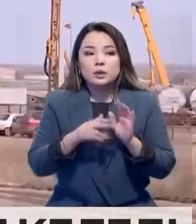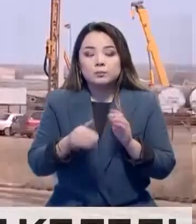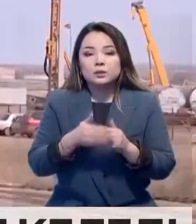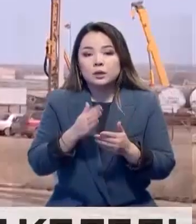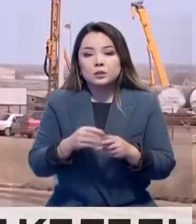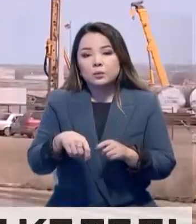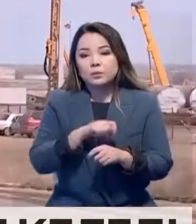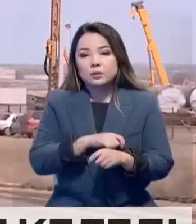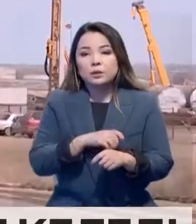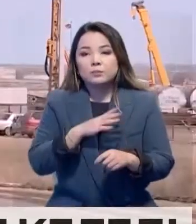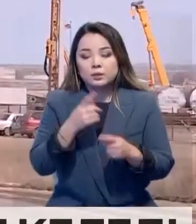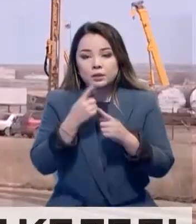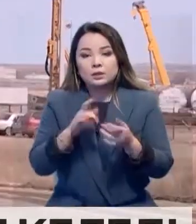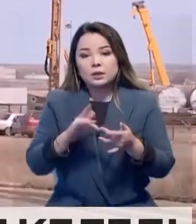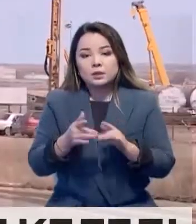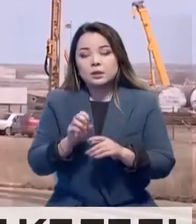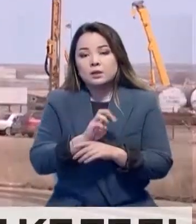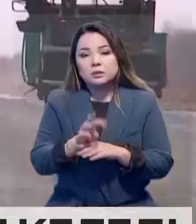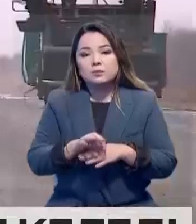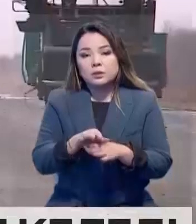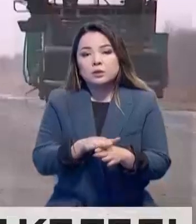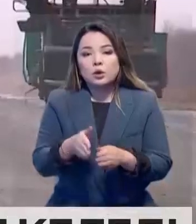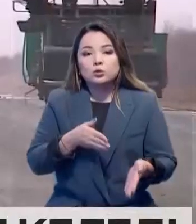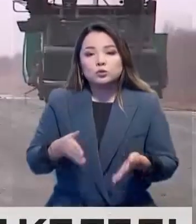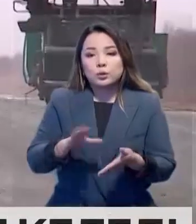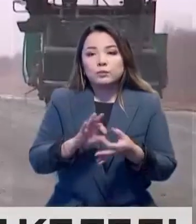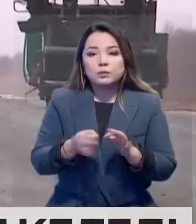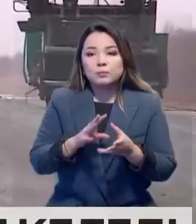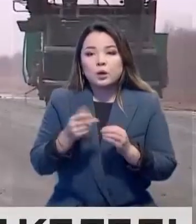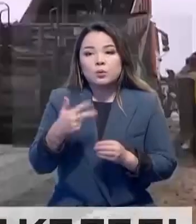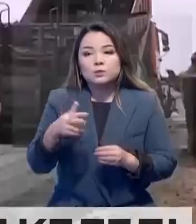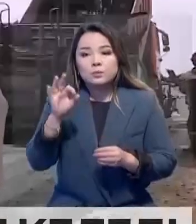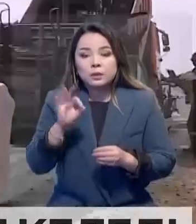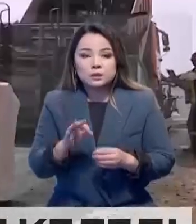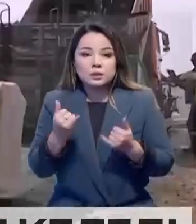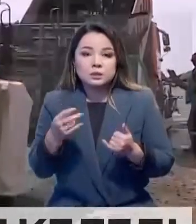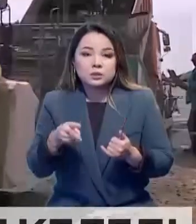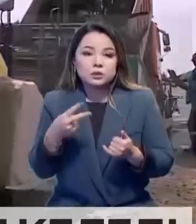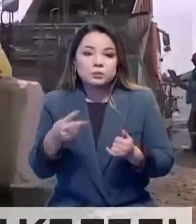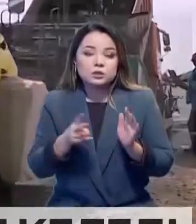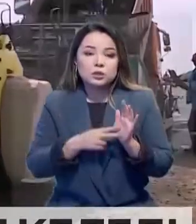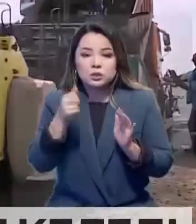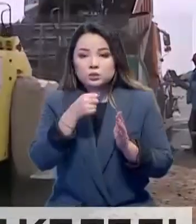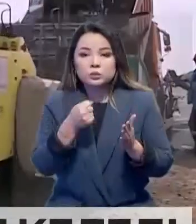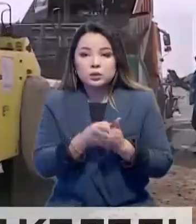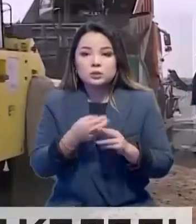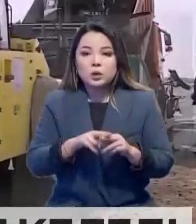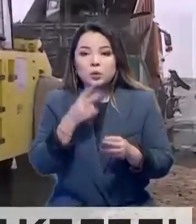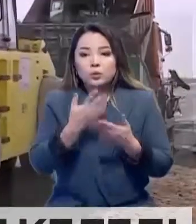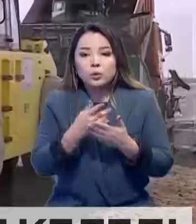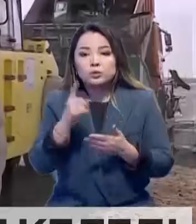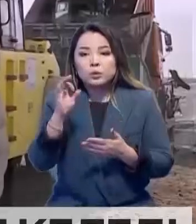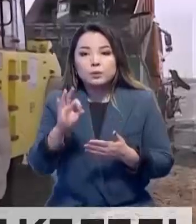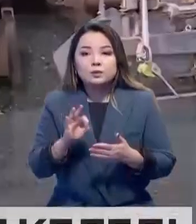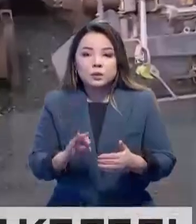шақырым күре жолы мобильді интернетпен қамтылған. Ол жолдардың 30%. Енді 2027 жылға қарай бұл көрсеткішті